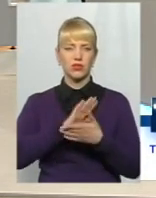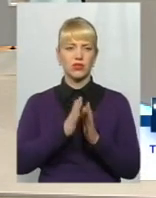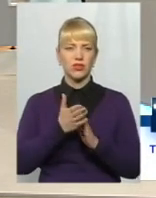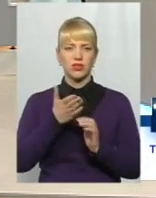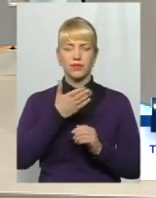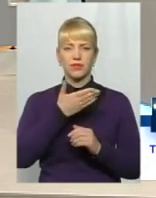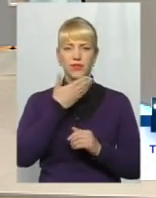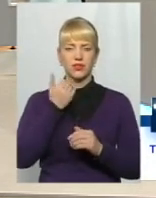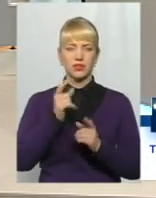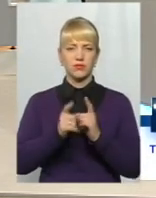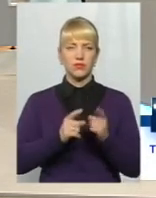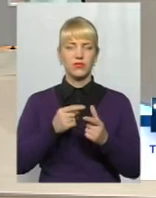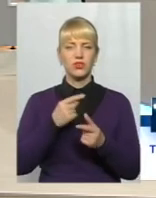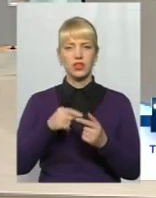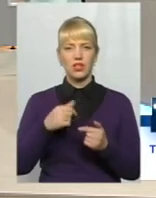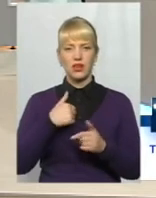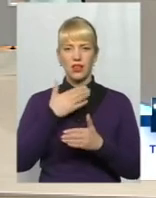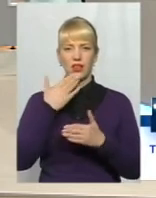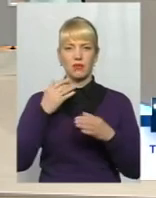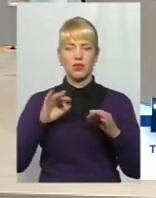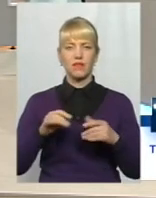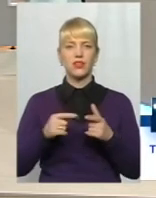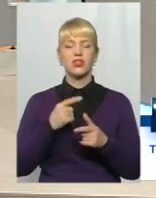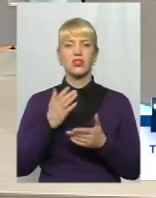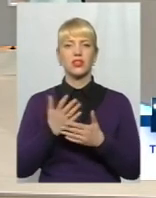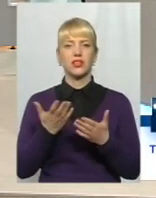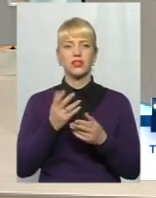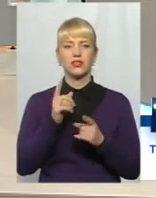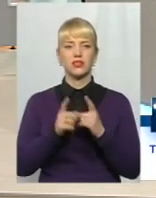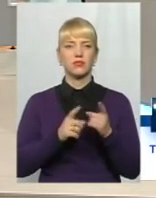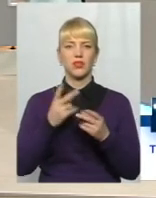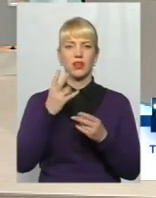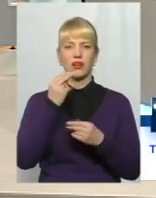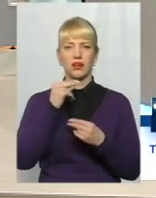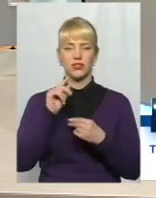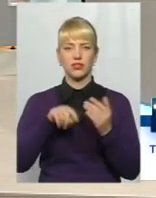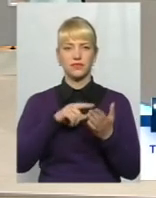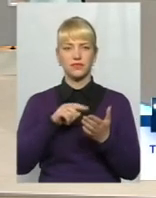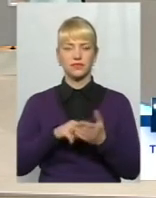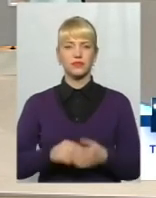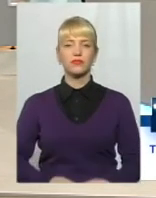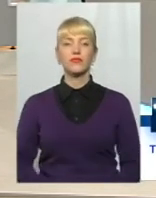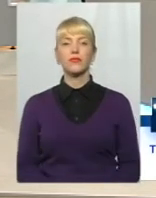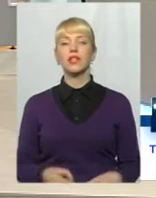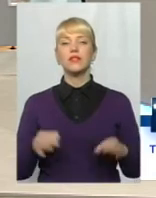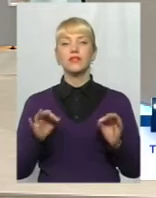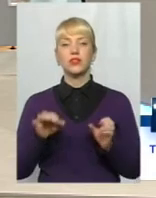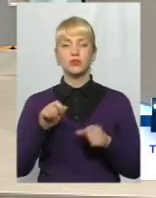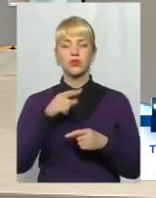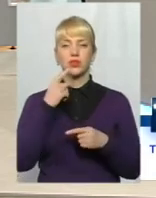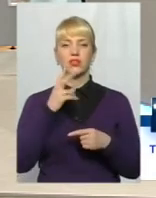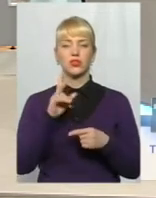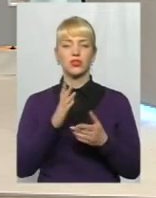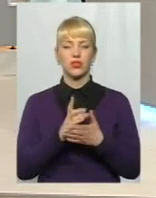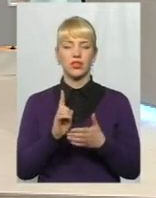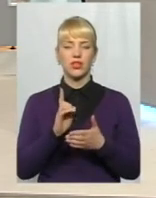не права? Чи вже за останні роки є якісь зміни на краще? Ну, звичайно, можу сказати, що є зміни на краще.